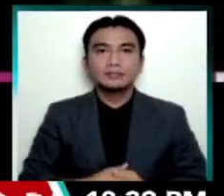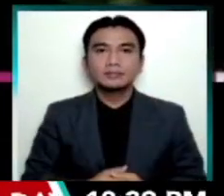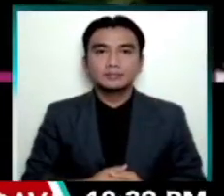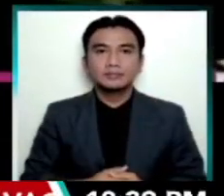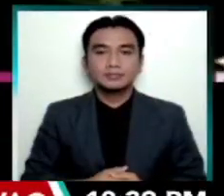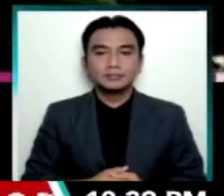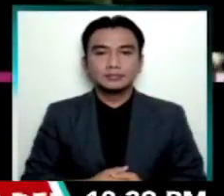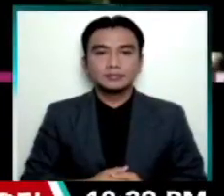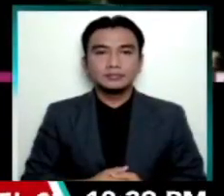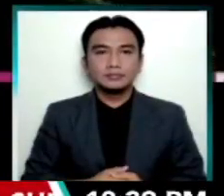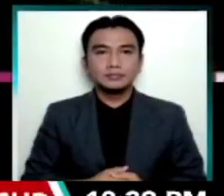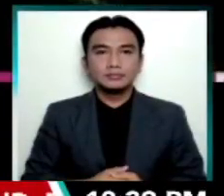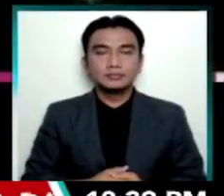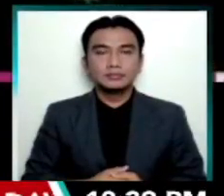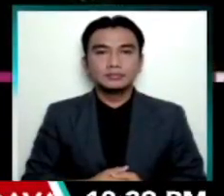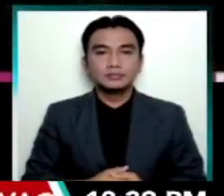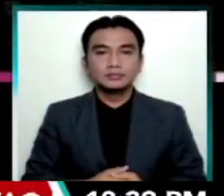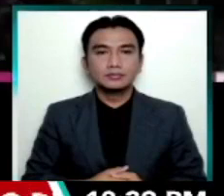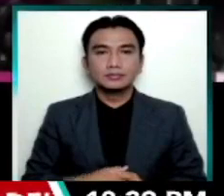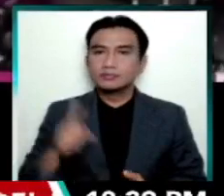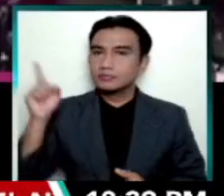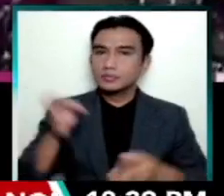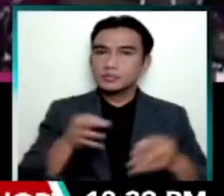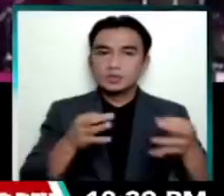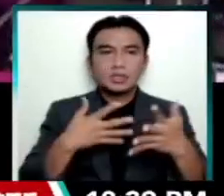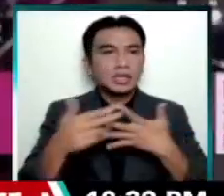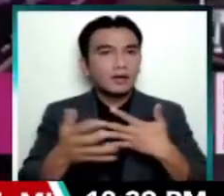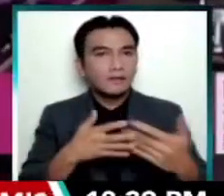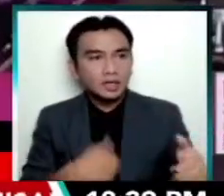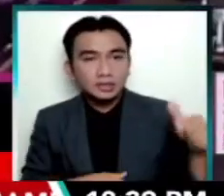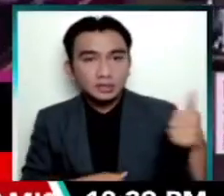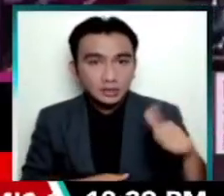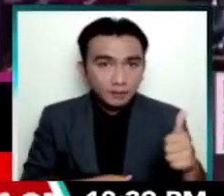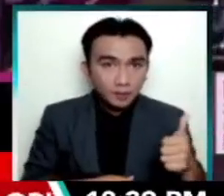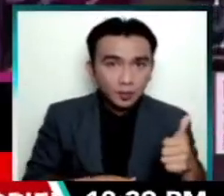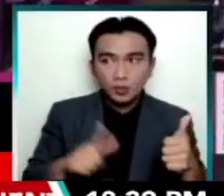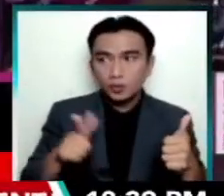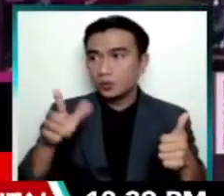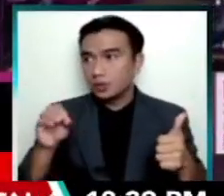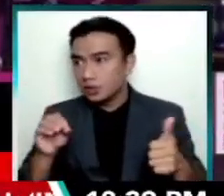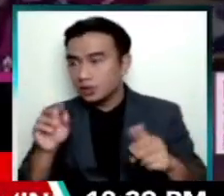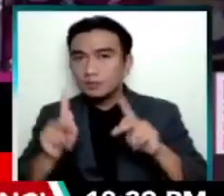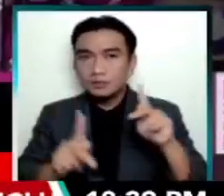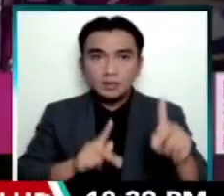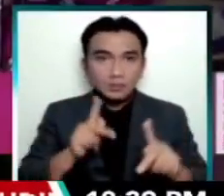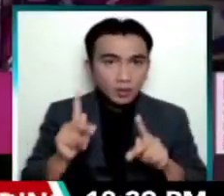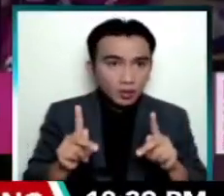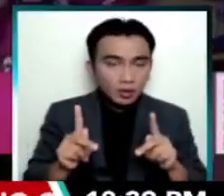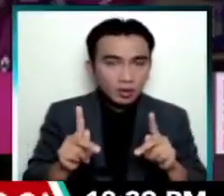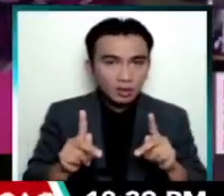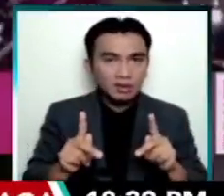Kahit 10, 20, 30 lang na tao, basta kailangan namin silang pakinggan,